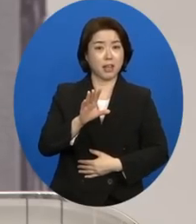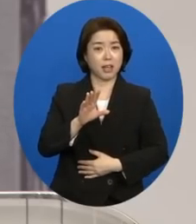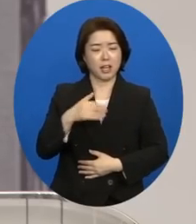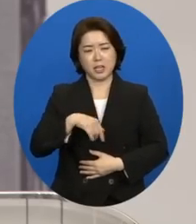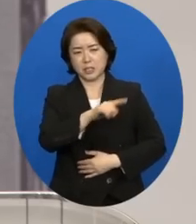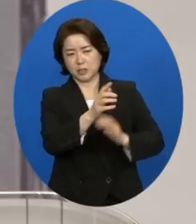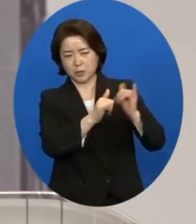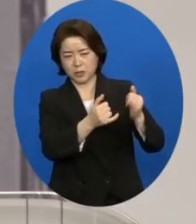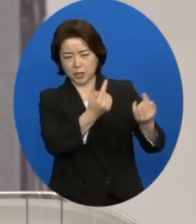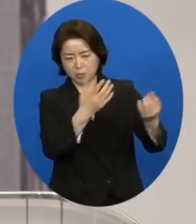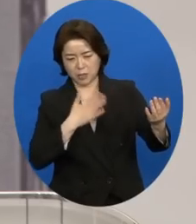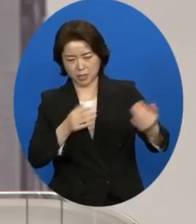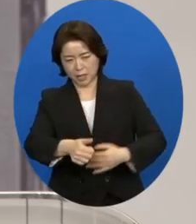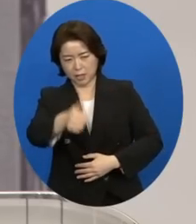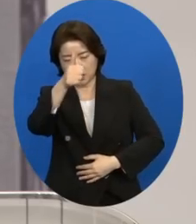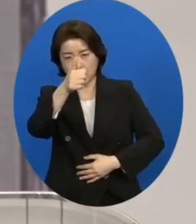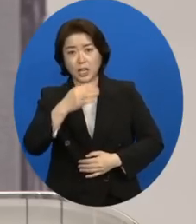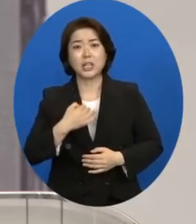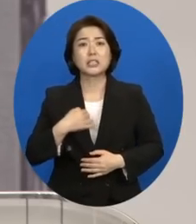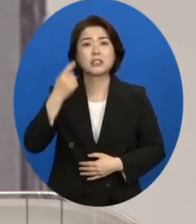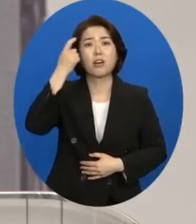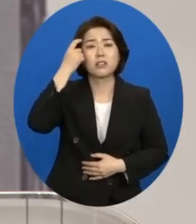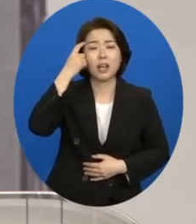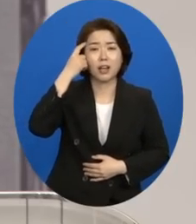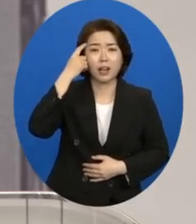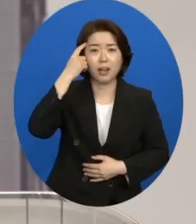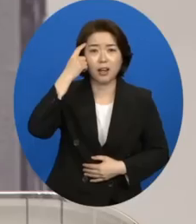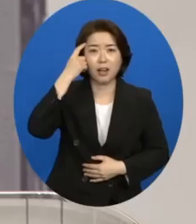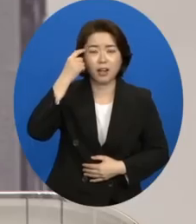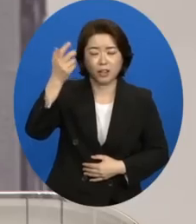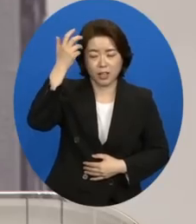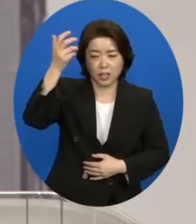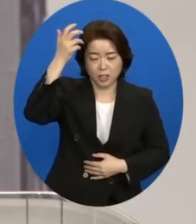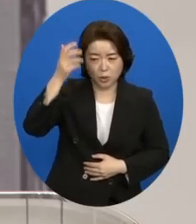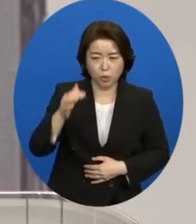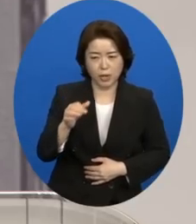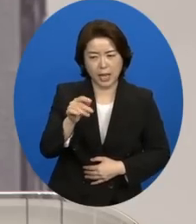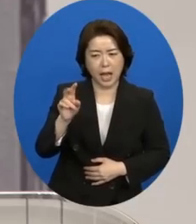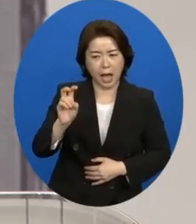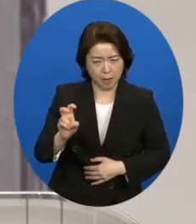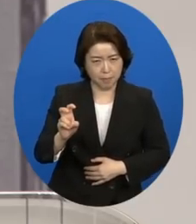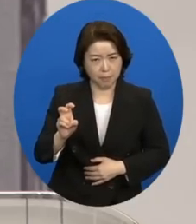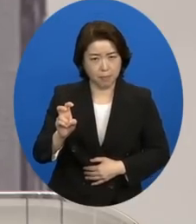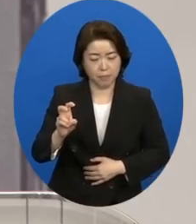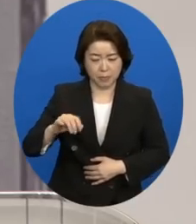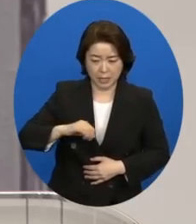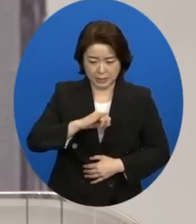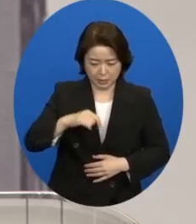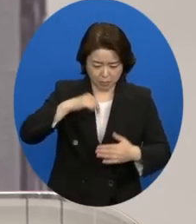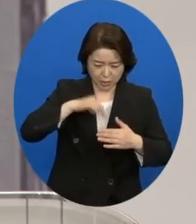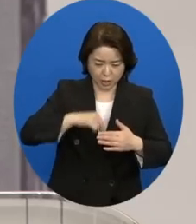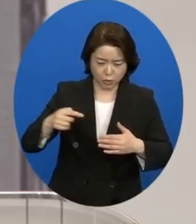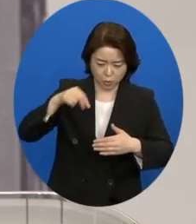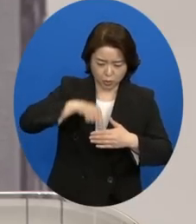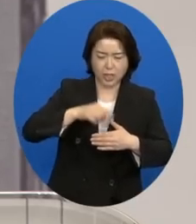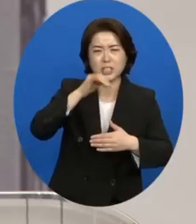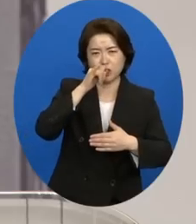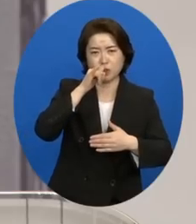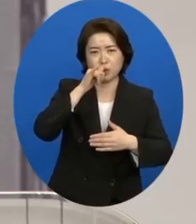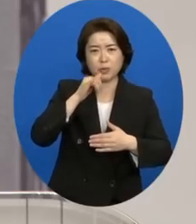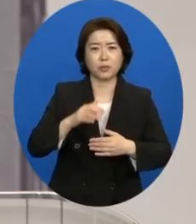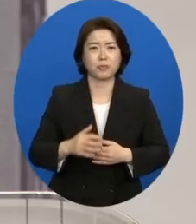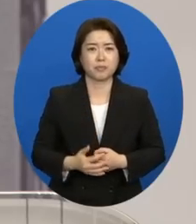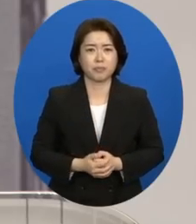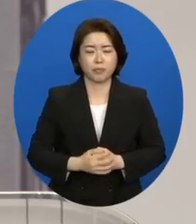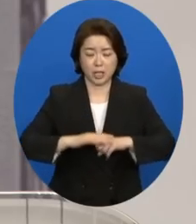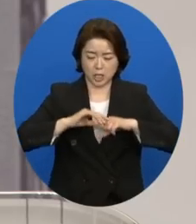사람보다 내가 낫지라고 하는이 영혼의 암세포가 우리 안에 침투해 있습니다